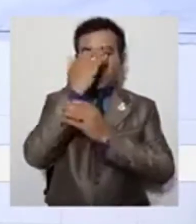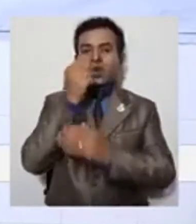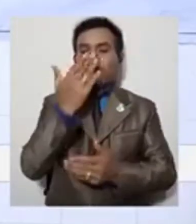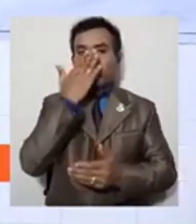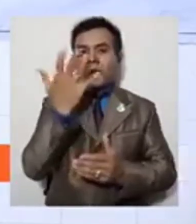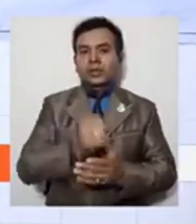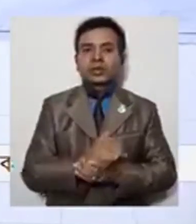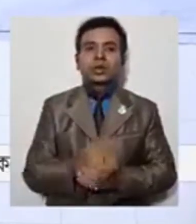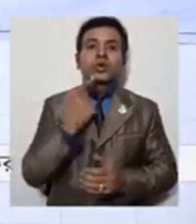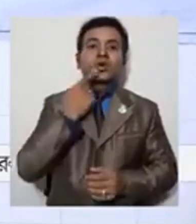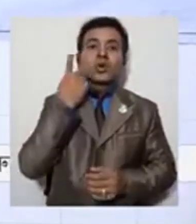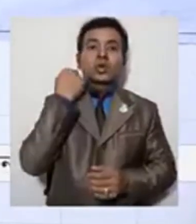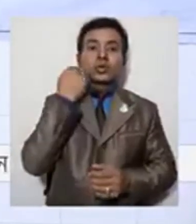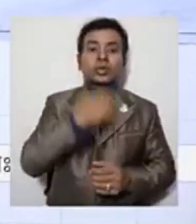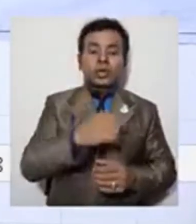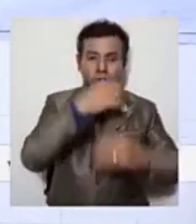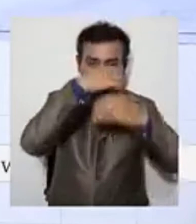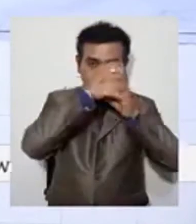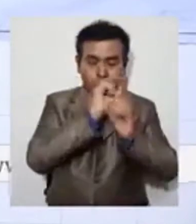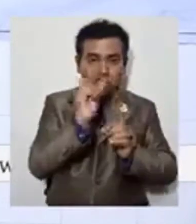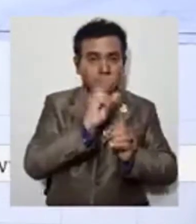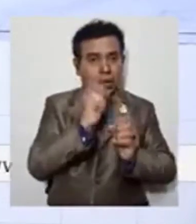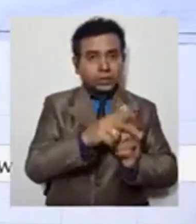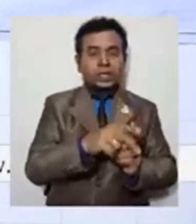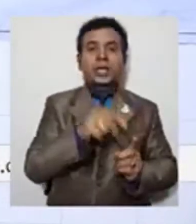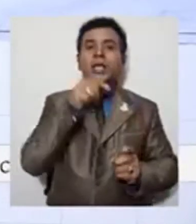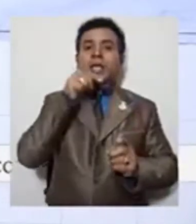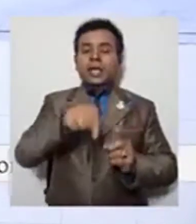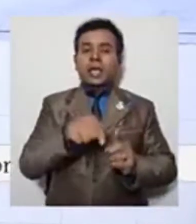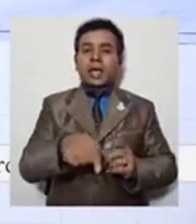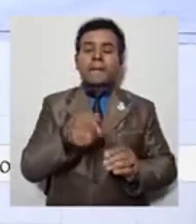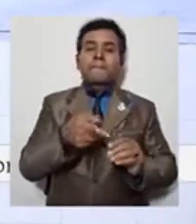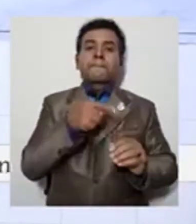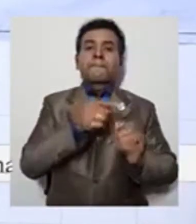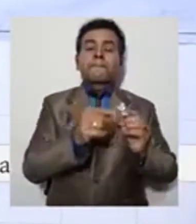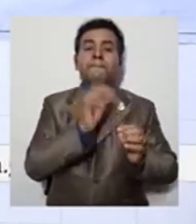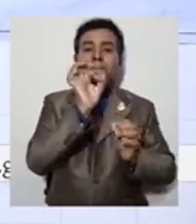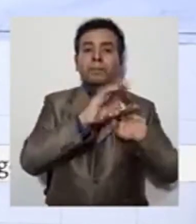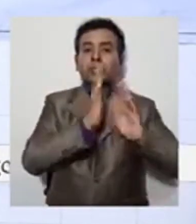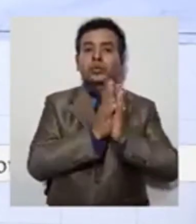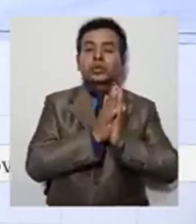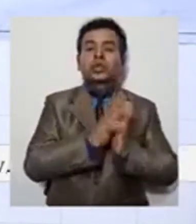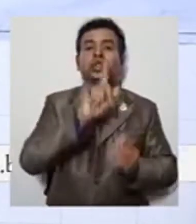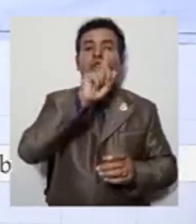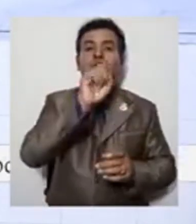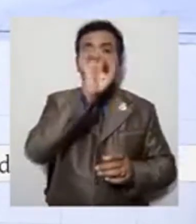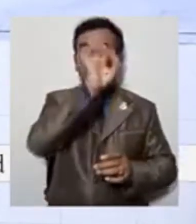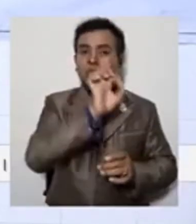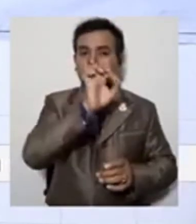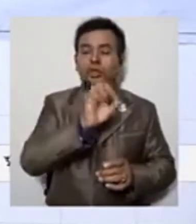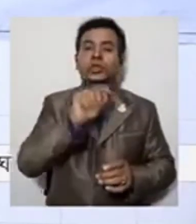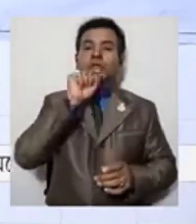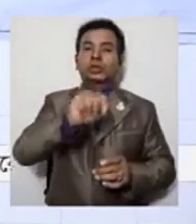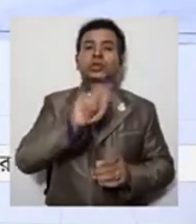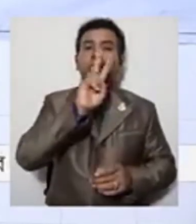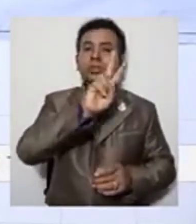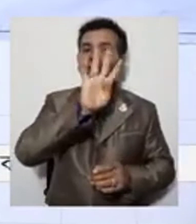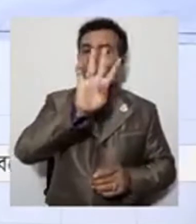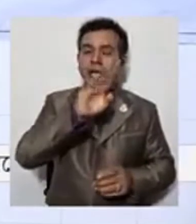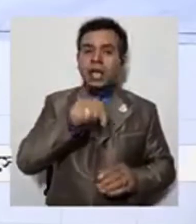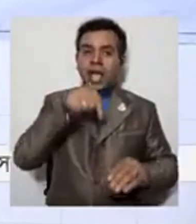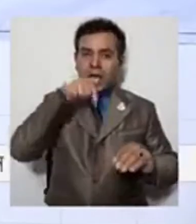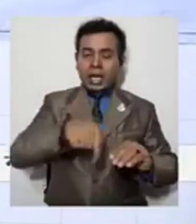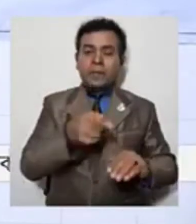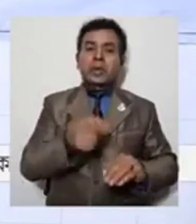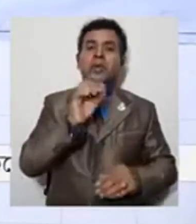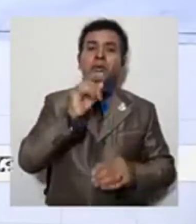হয়েছে তার 9.47 শতাংশ এবং গত দিনের যা নমুনা পরীক্ষা হয়েছিল সেটা ছিল নমুনা